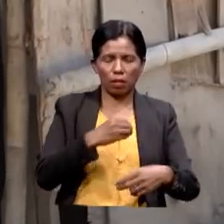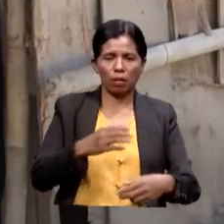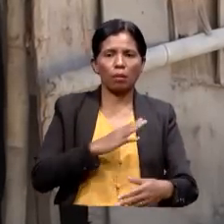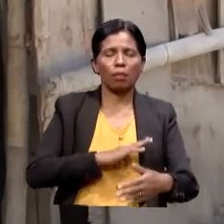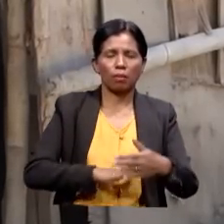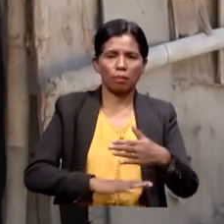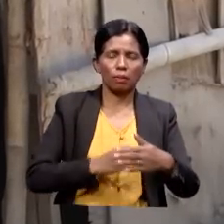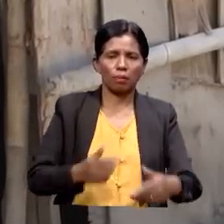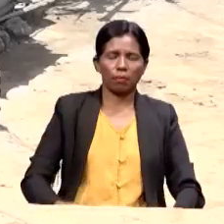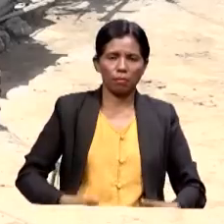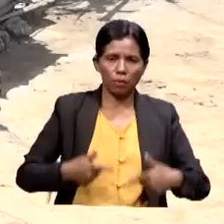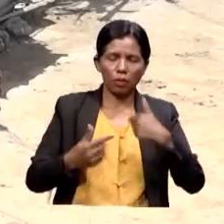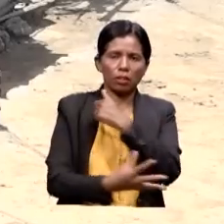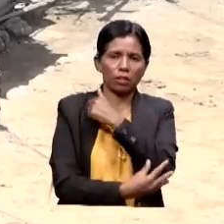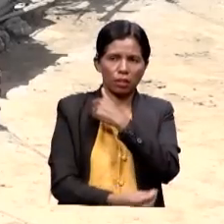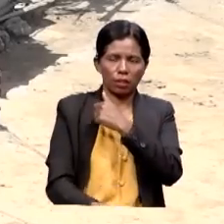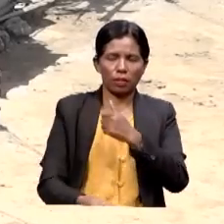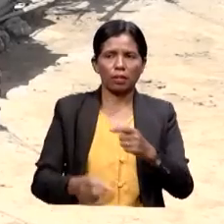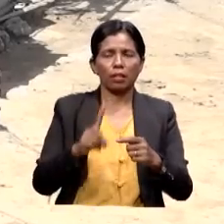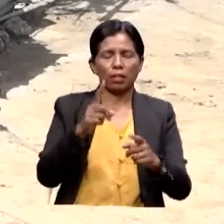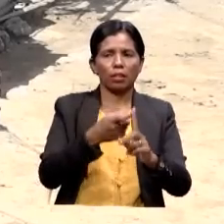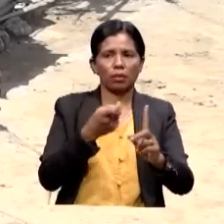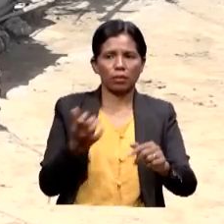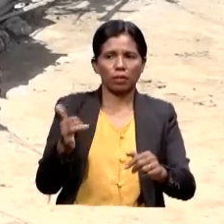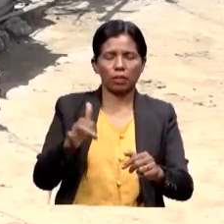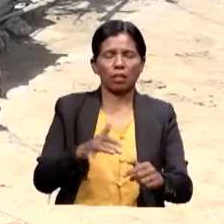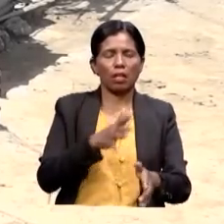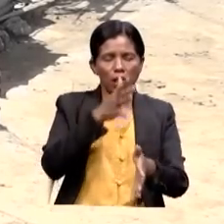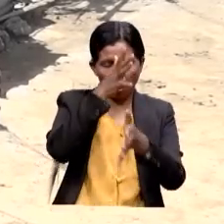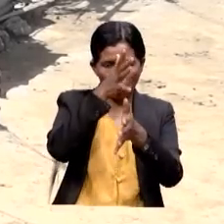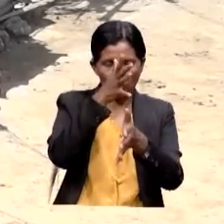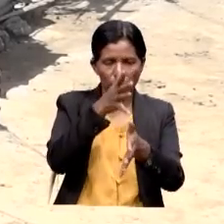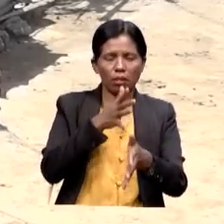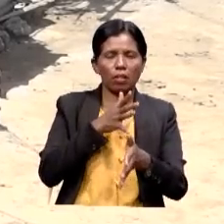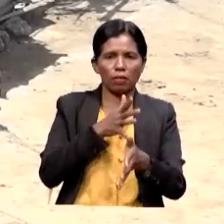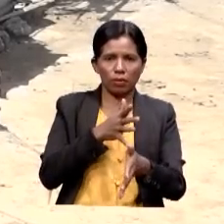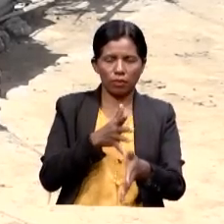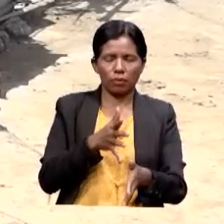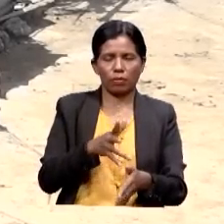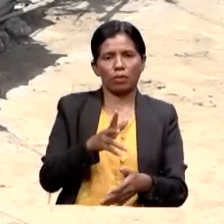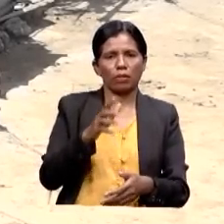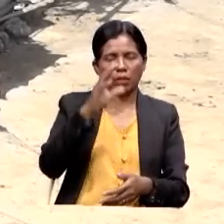vulnerável ni larang. Ida ho si sirane makia, avo Berta no avo Benjamin.